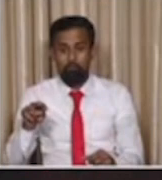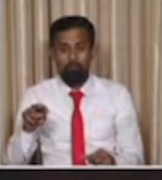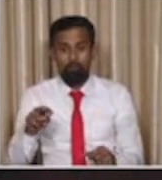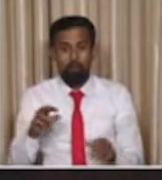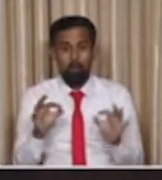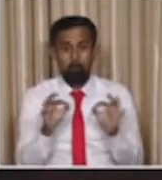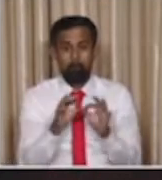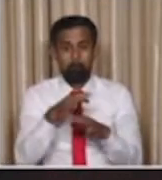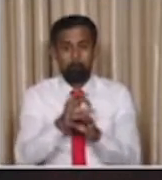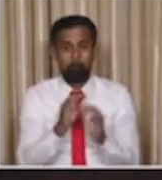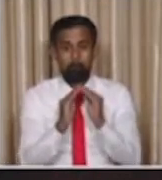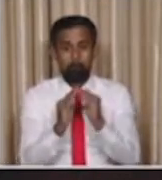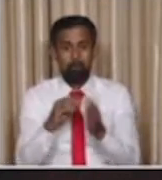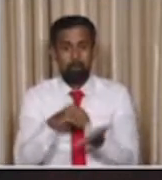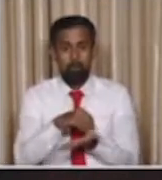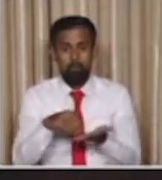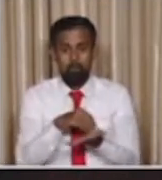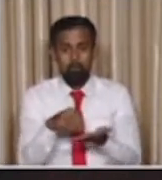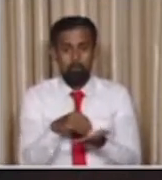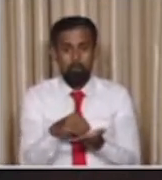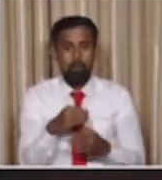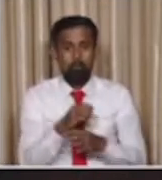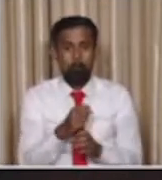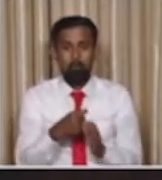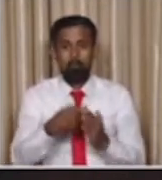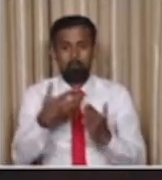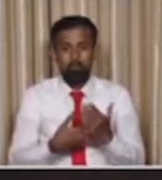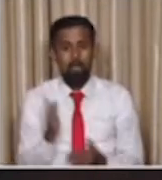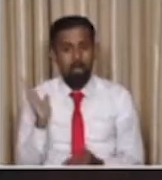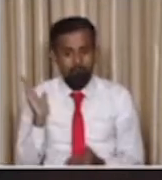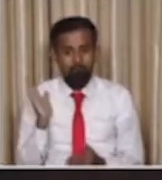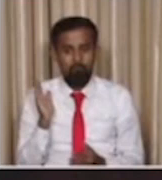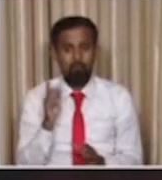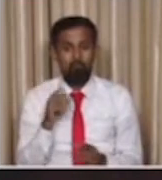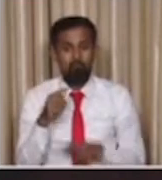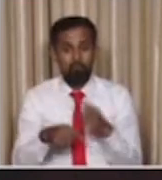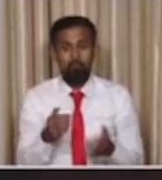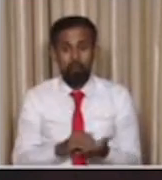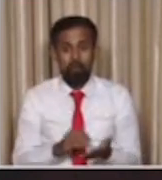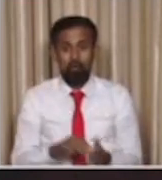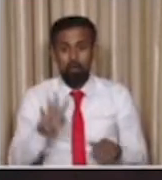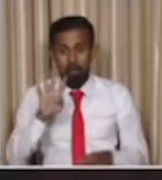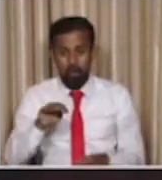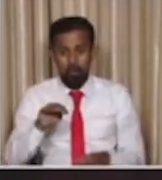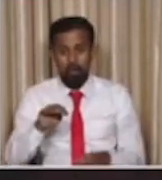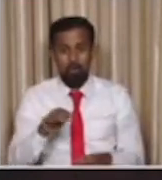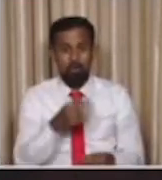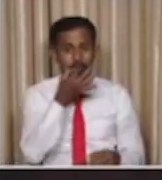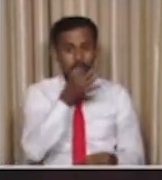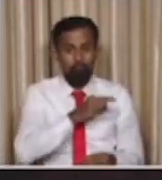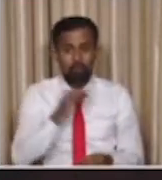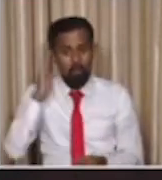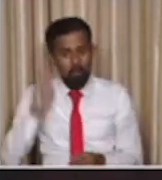බතලේගොඩ පරේසන ආයතනයේ පොහොර භාවිතය සම්බන්ධයෙන් පරේසන වාර්තාවක් තිබ්බා. කන්න 40ක්. ඒකේ කාබනික පොහොරත් එක්ක රසායනික පොහොර